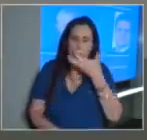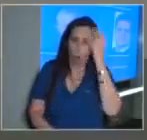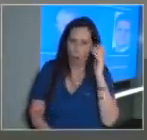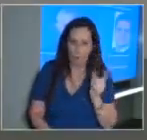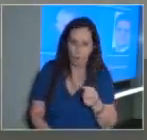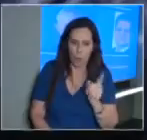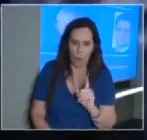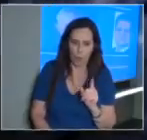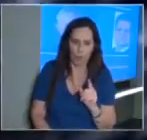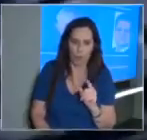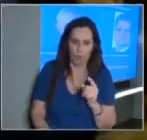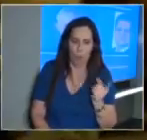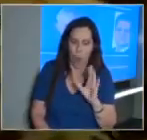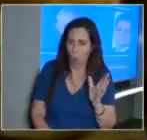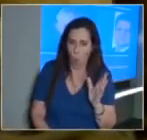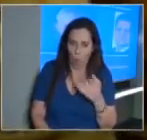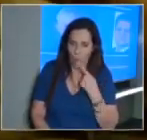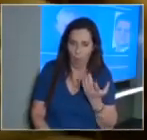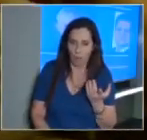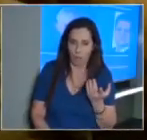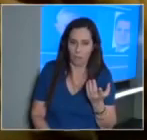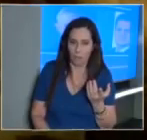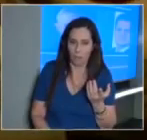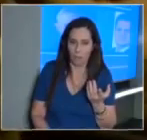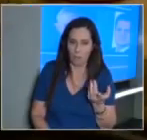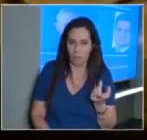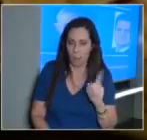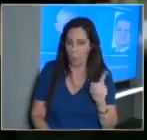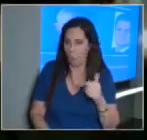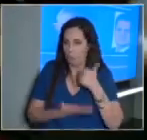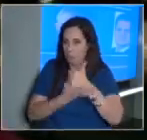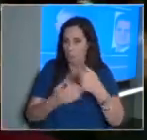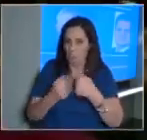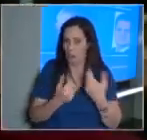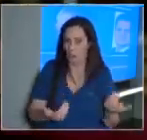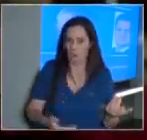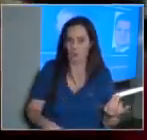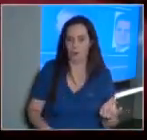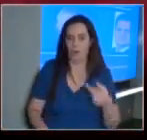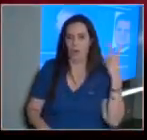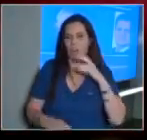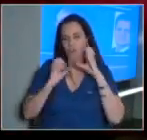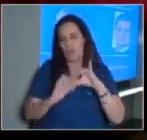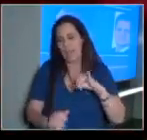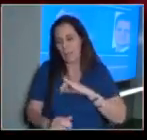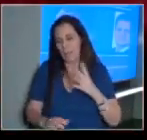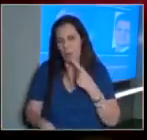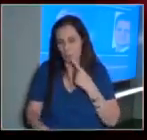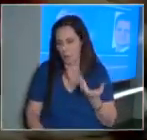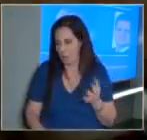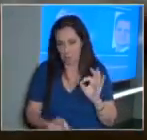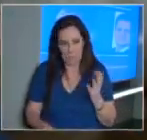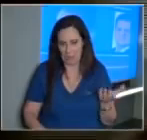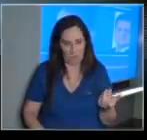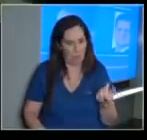הוא לא, ולא התיימר להיות מדובריו הרשמיים של המאבק הזה. כמובן שהתקשורת יש עניין במה שהוא אומר, זה